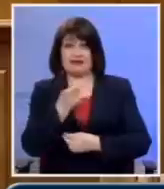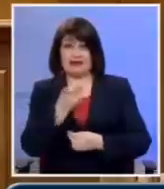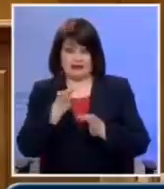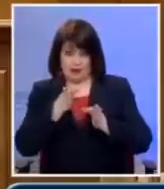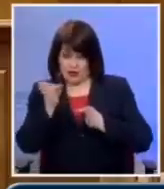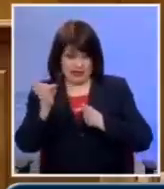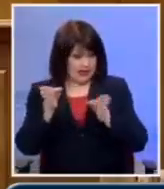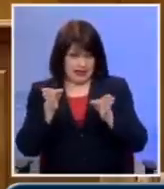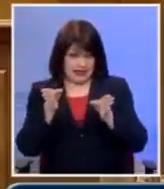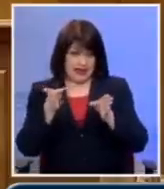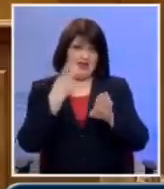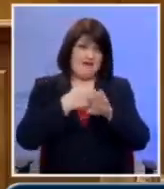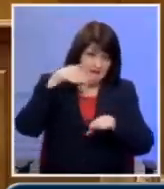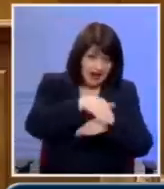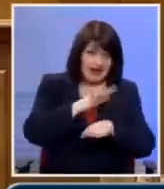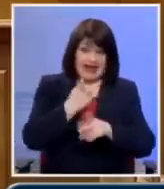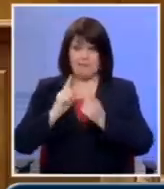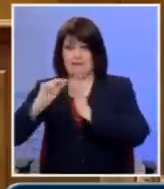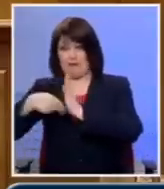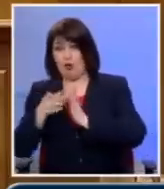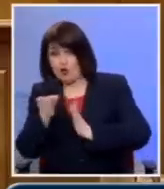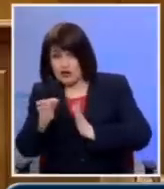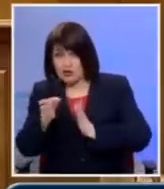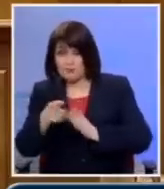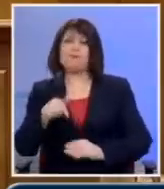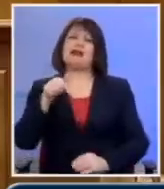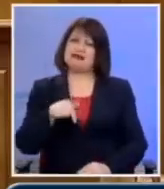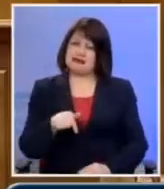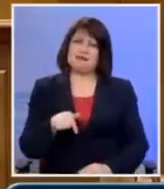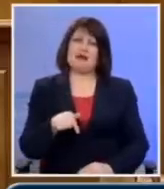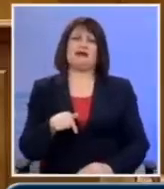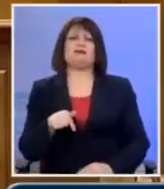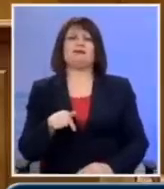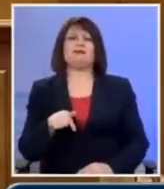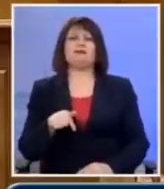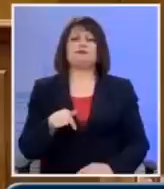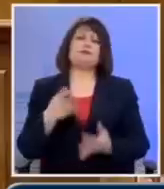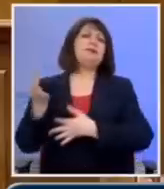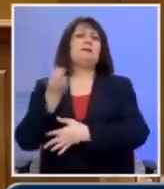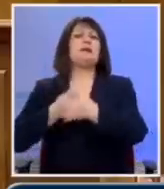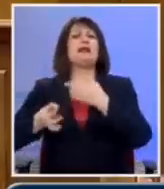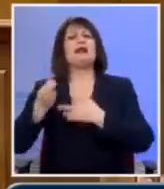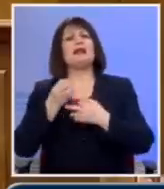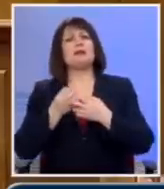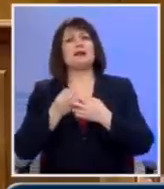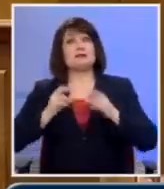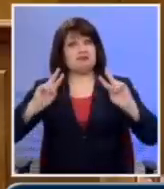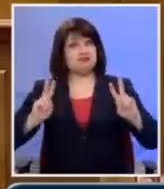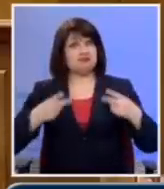ως προοπτική για τη χώρα και το λαό, σήμερα κάνατε μία